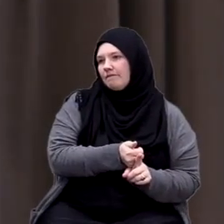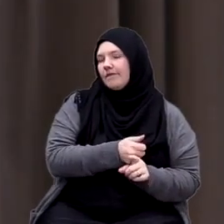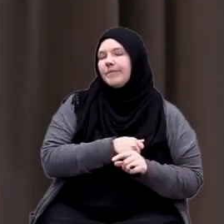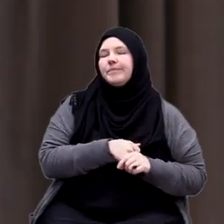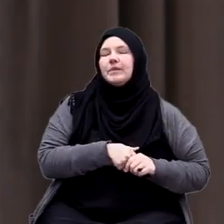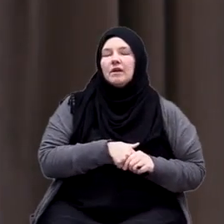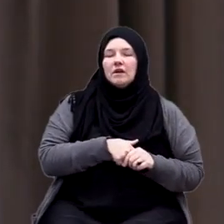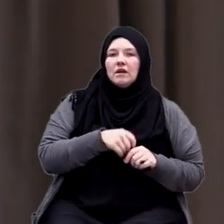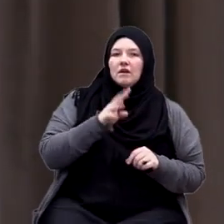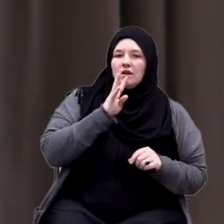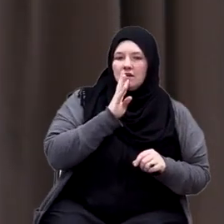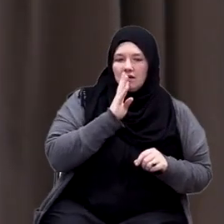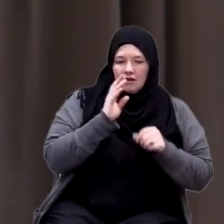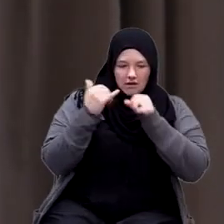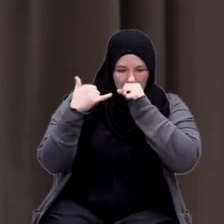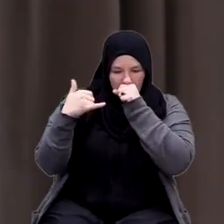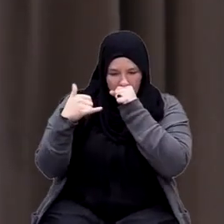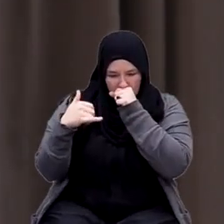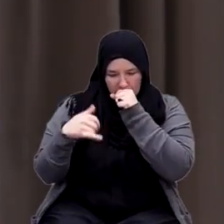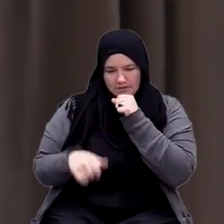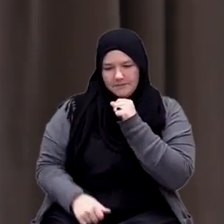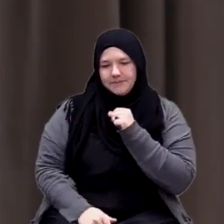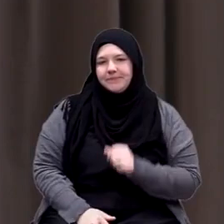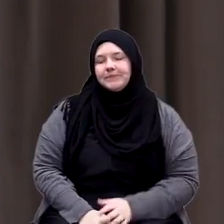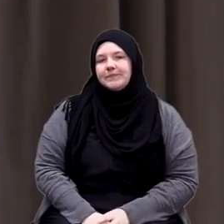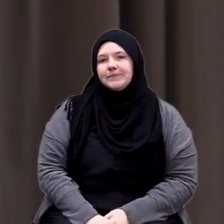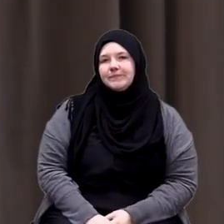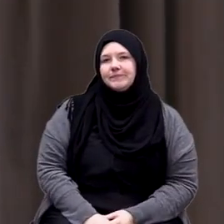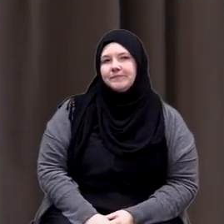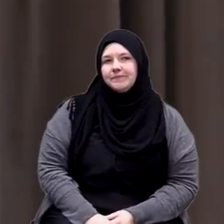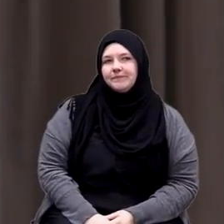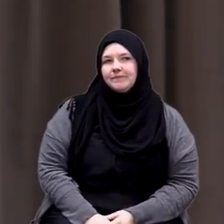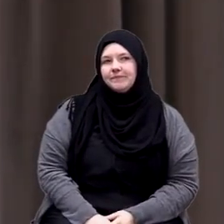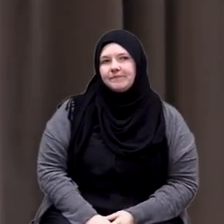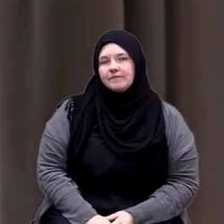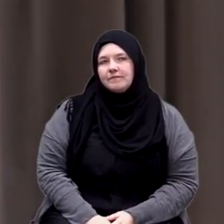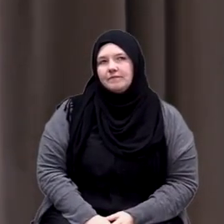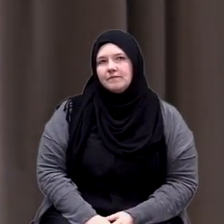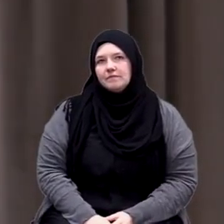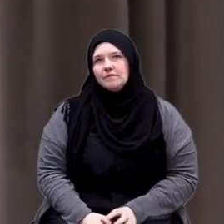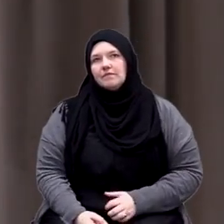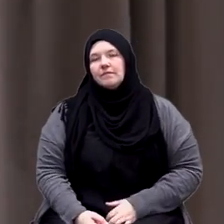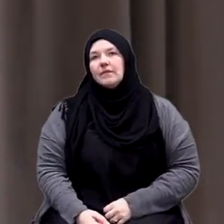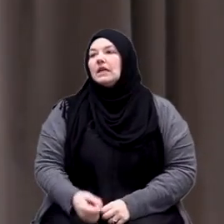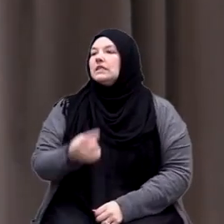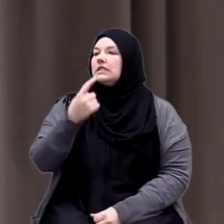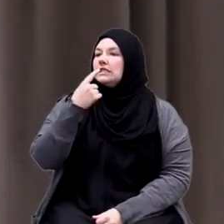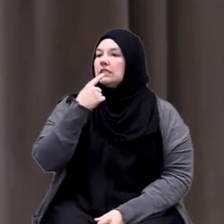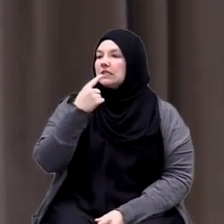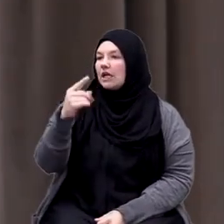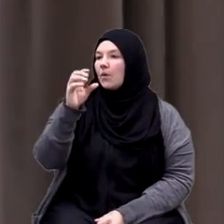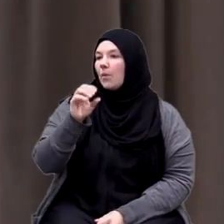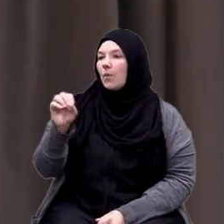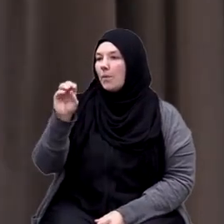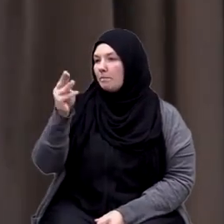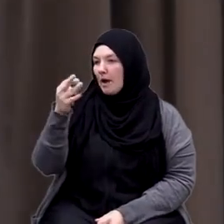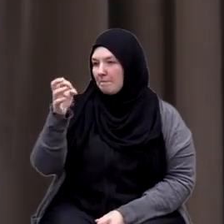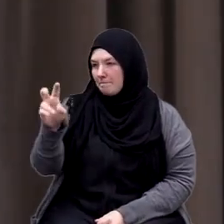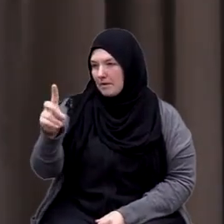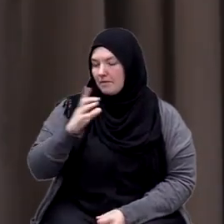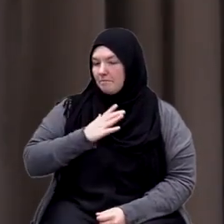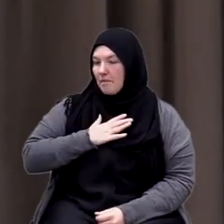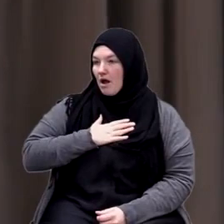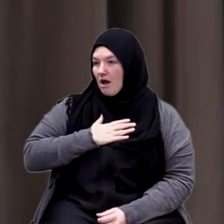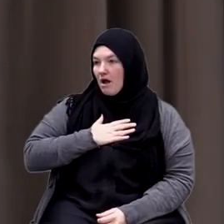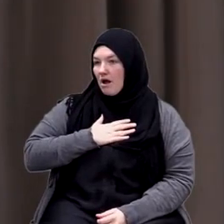قُلْ إِنَّ صَلَاتِي وَنُسُكِي وَمَحْيَايَ وَمَمَاتِي. Say, O Muhammad, that my